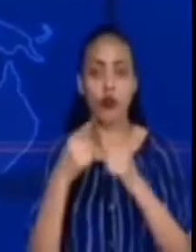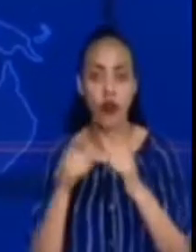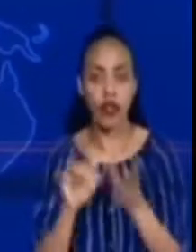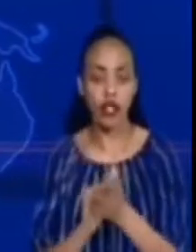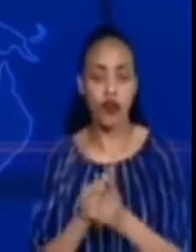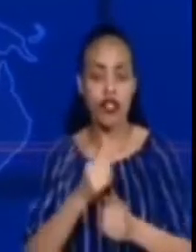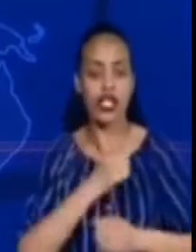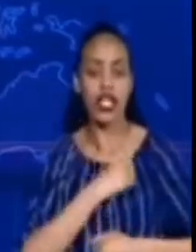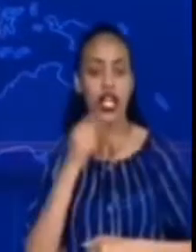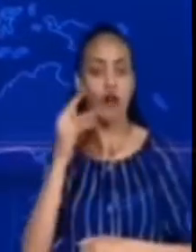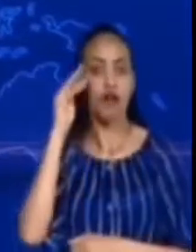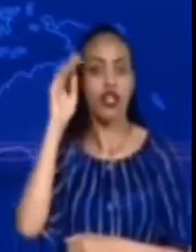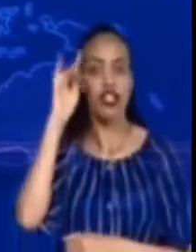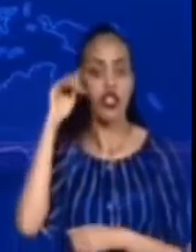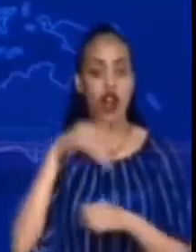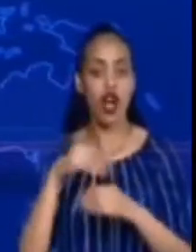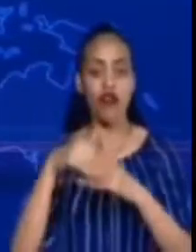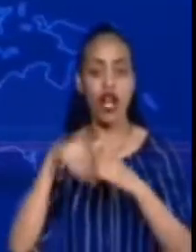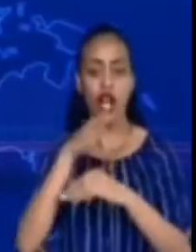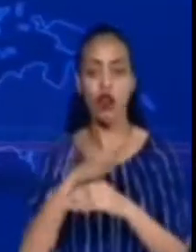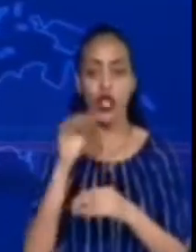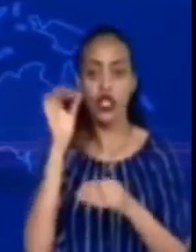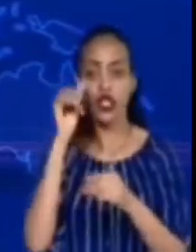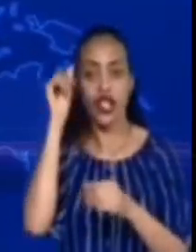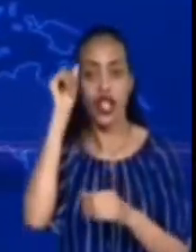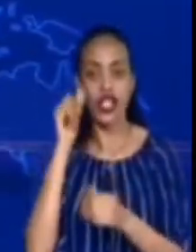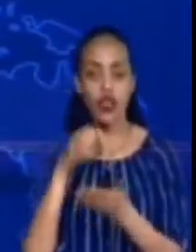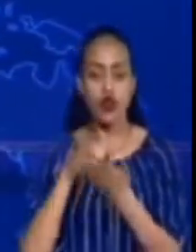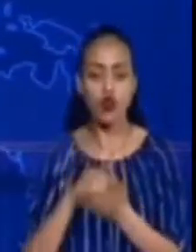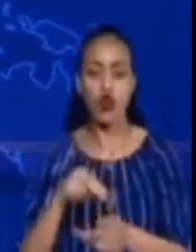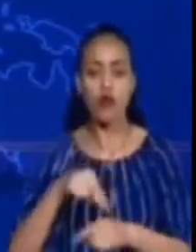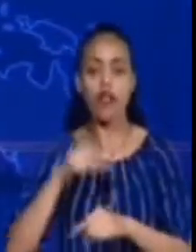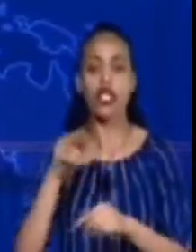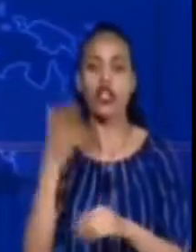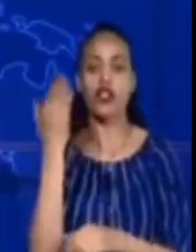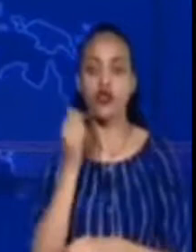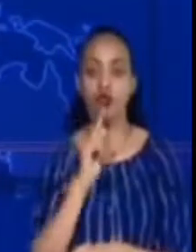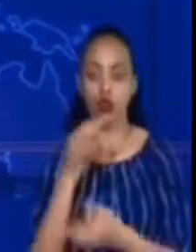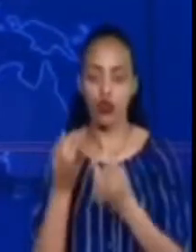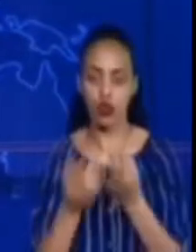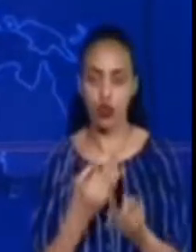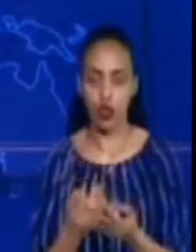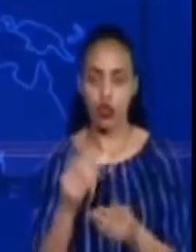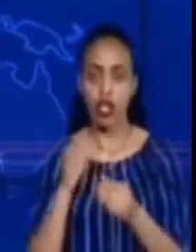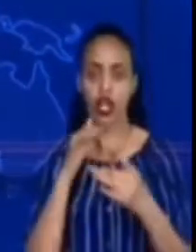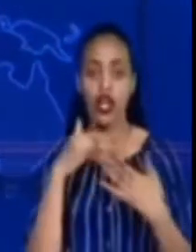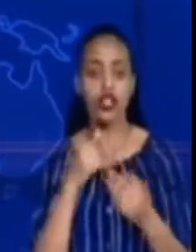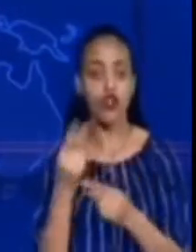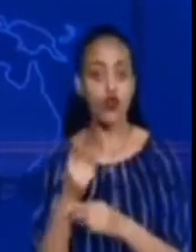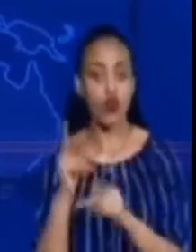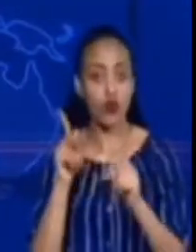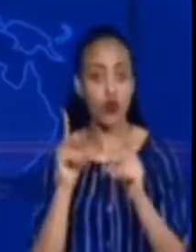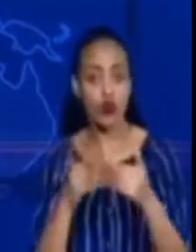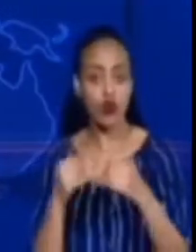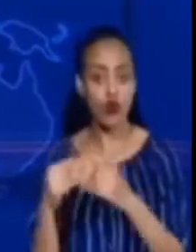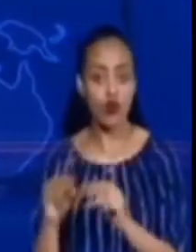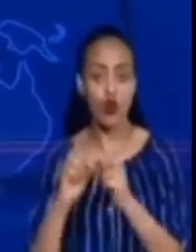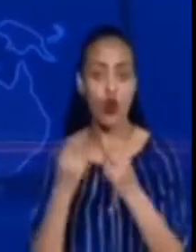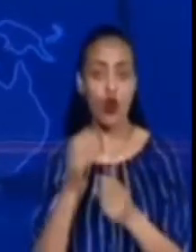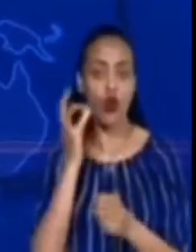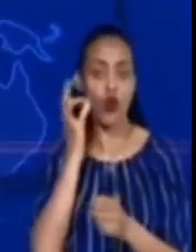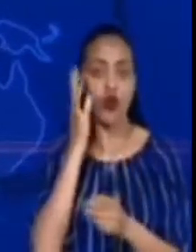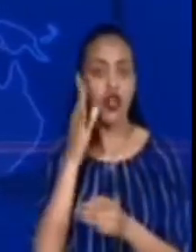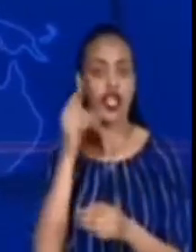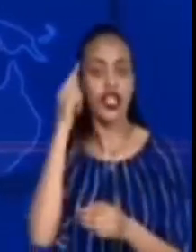ክርስቲያን ሱሪ የለበሰ ቀበቶ የታጠቀ የተዋህዶ ልጅ መቼ ነው አህመዲን ጀበልን የሚያጠፋው? መቼ ነው አህመዲን